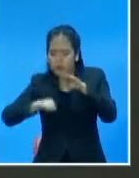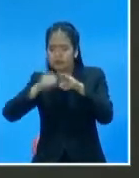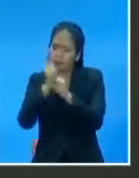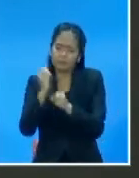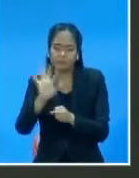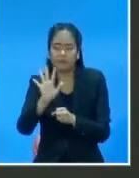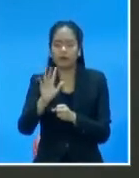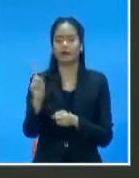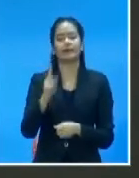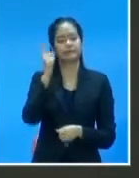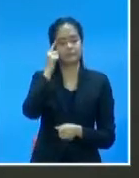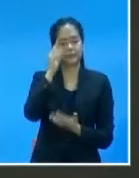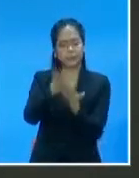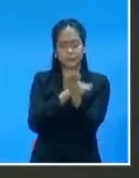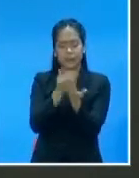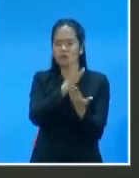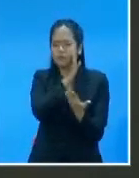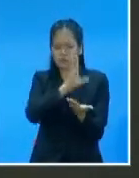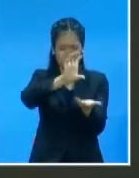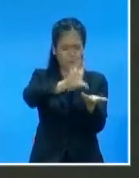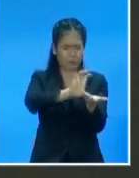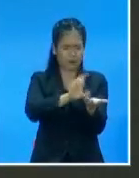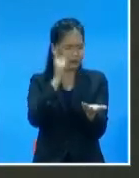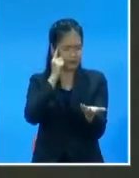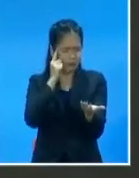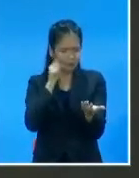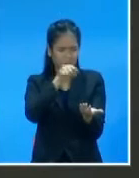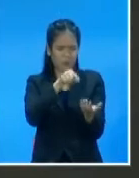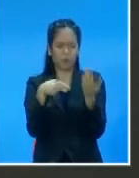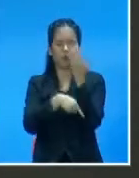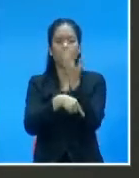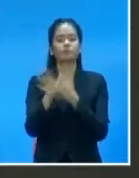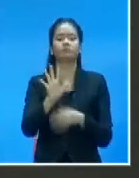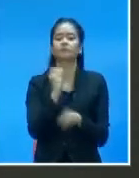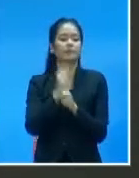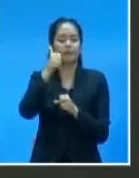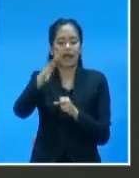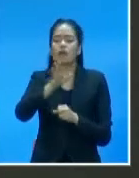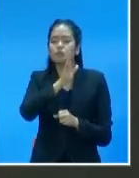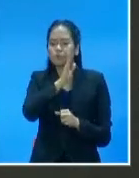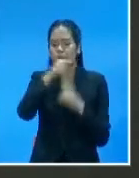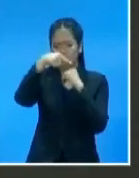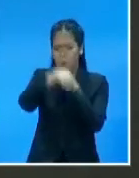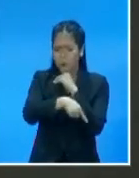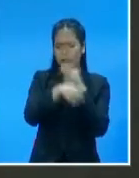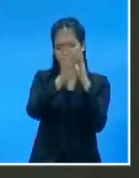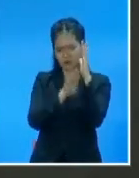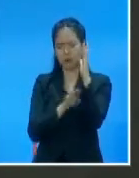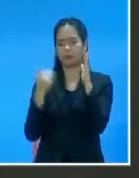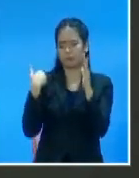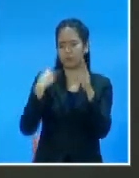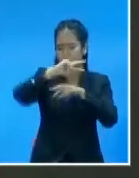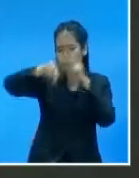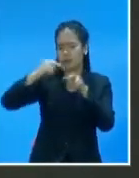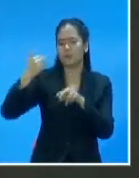ำก็ว่ากันมาตรงนี้แต่ถ้าบอกว่ามีมากแล้วทุจริตมันทำอะไรไม่ทั้งหมดการทุจริตคืออีกขั้นตอนหนึ่งที่ท่านต้องมาใช้กลไกในการตรว